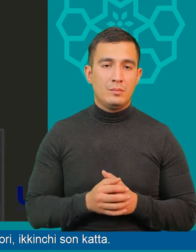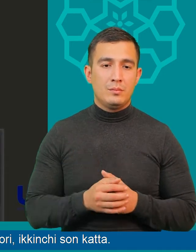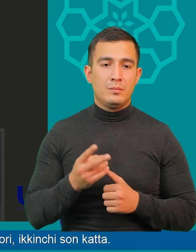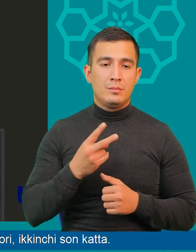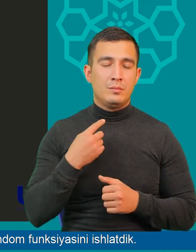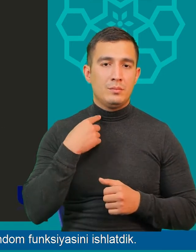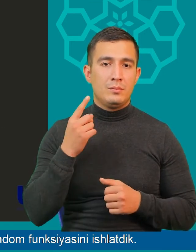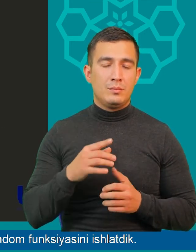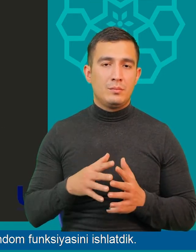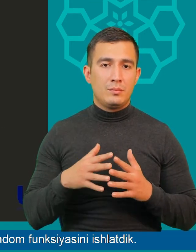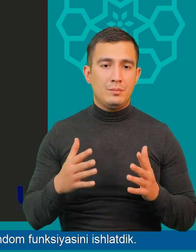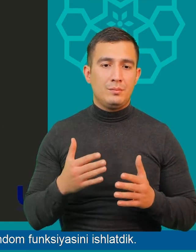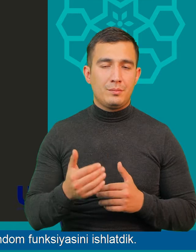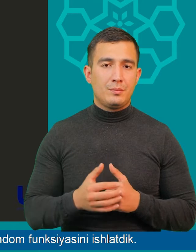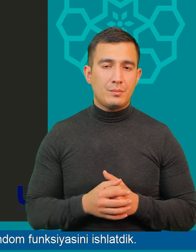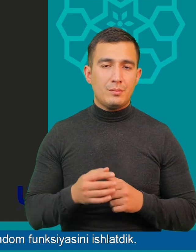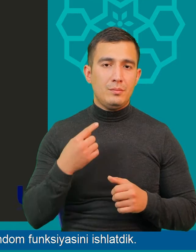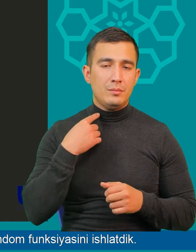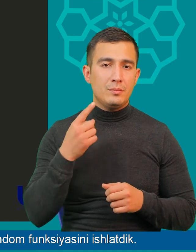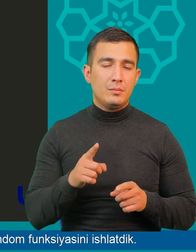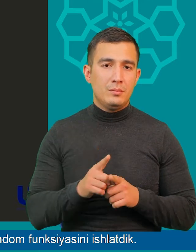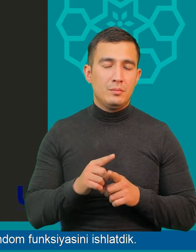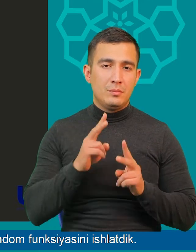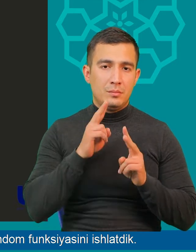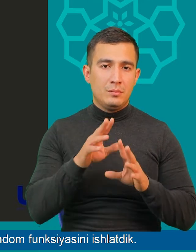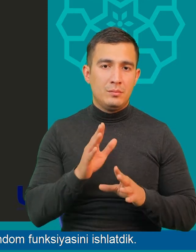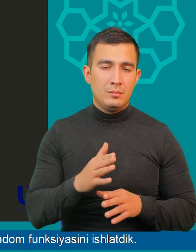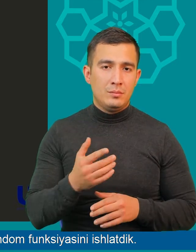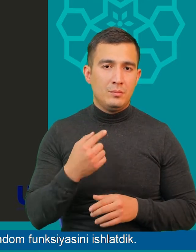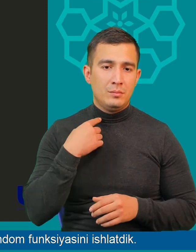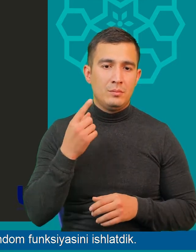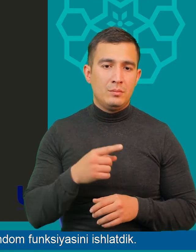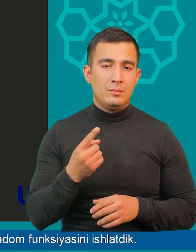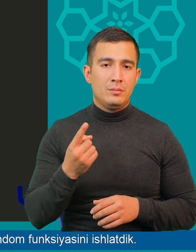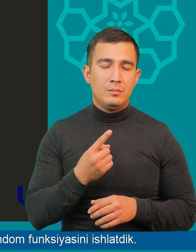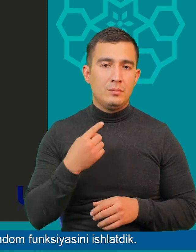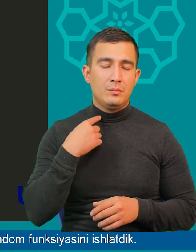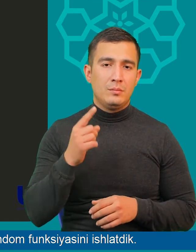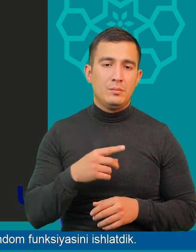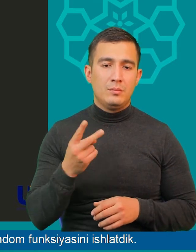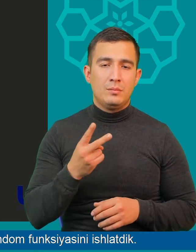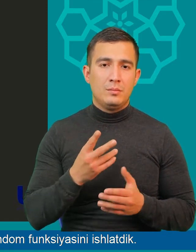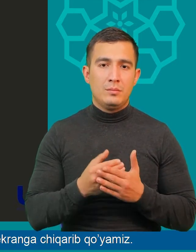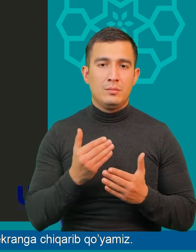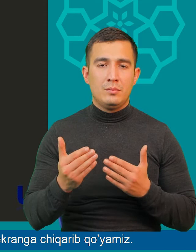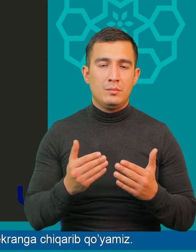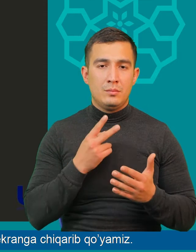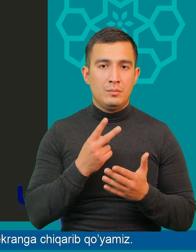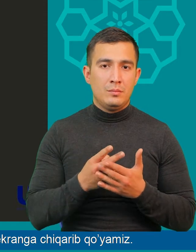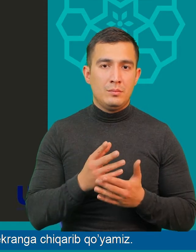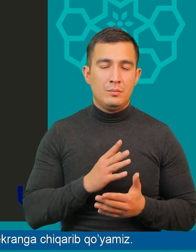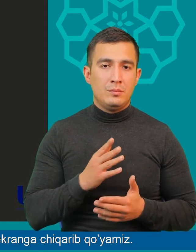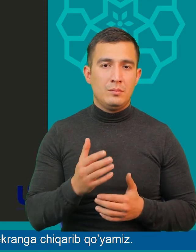Ikkinchi son katta. Sonlarni o'zini ham ekranga chiqarib qo'yamiz. Son 2, son 1. Random funksiyasini ishlatdik. Qaysi